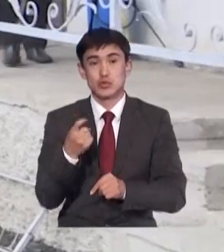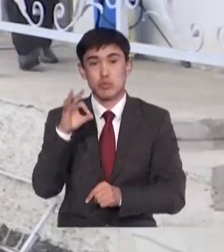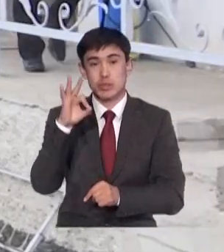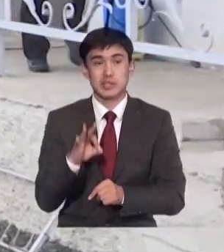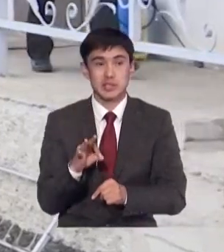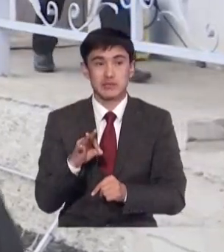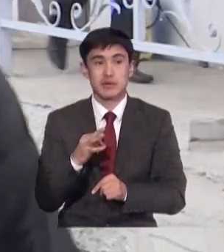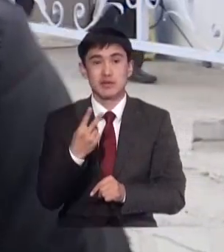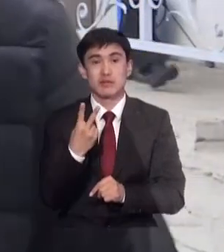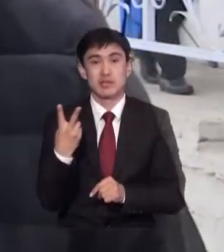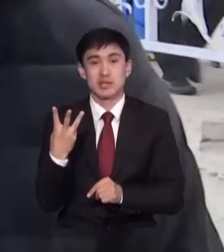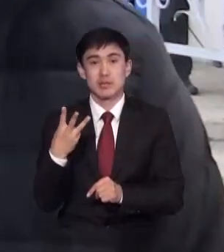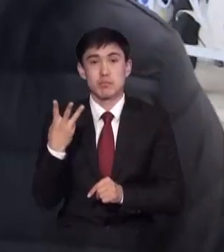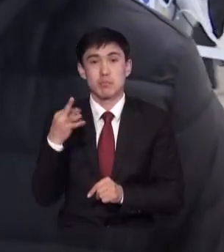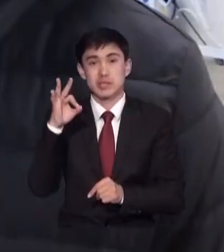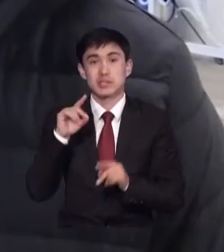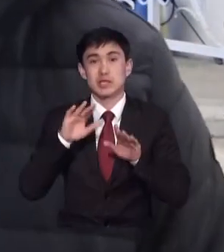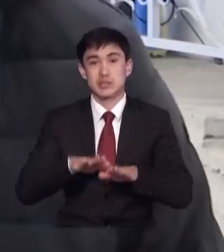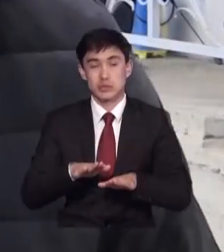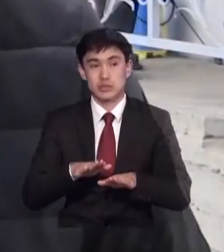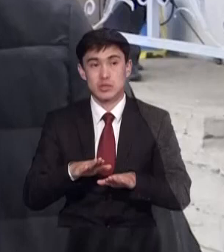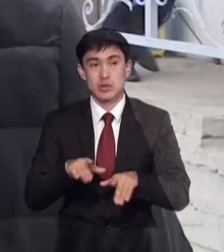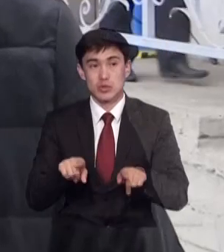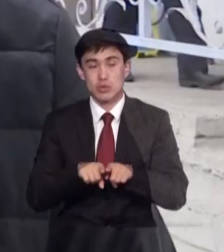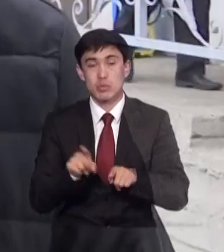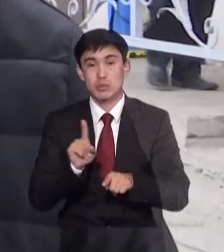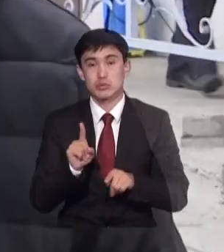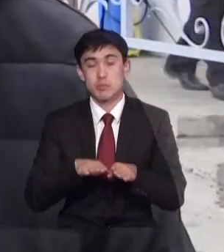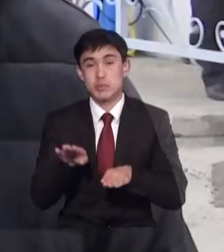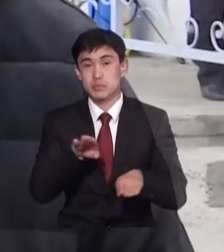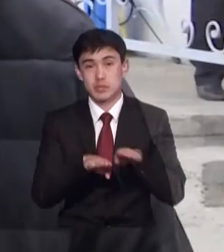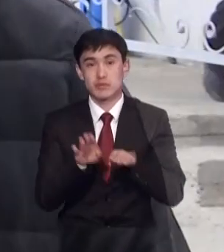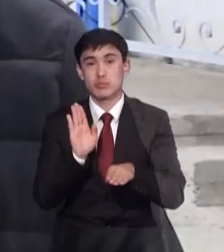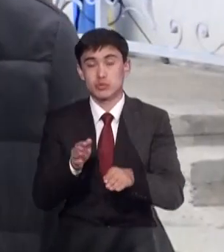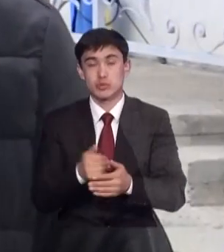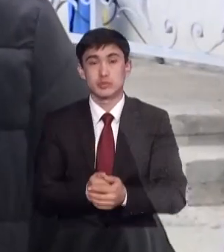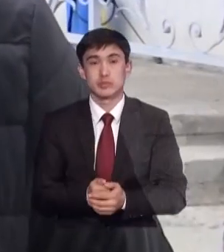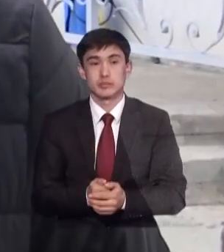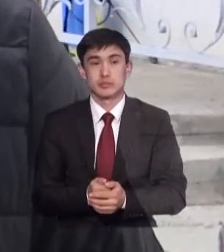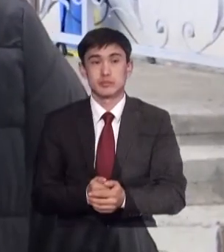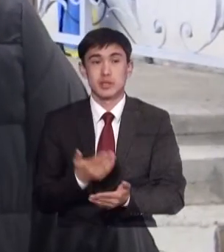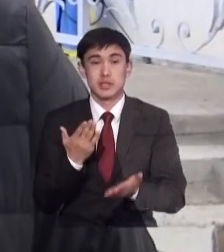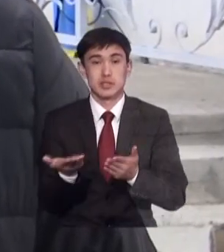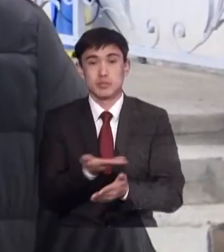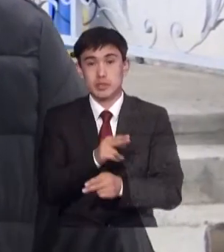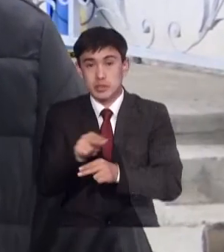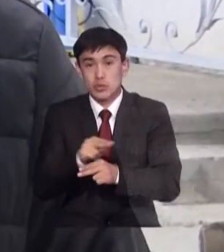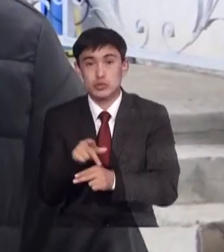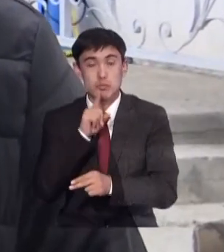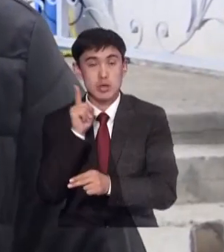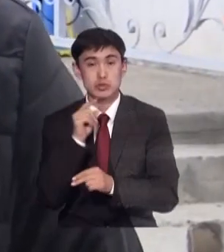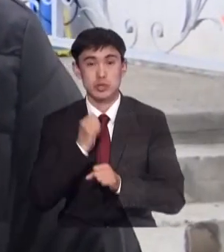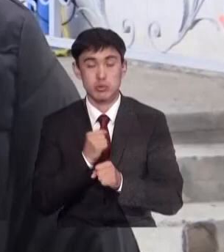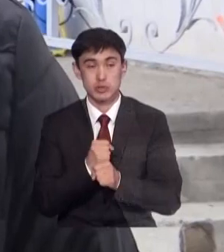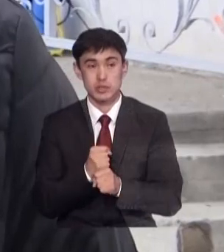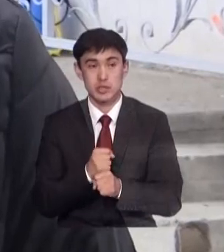100% 2-3% остается. Но оно все равно почему перспективно? Потому что если мы не научим молодежь